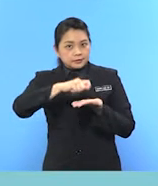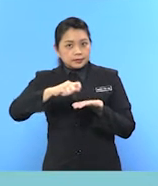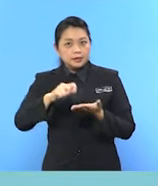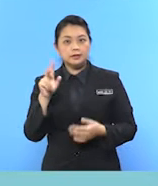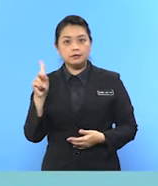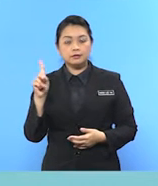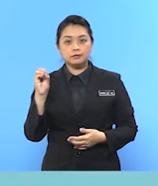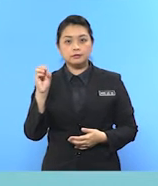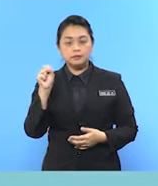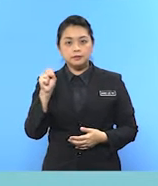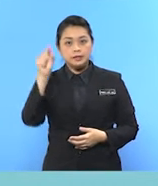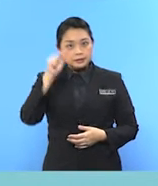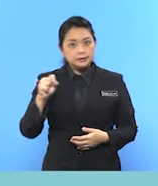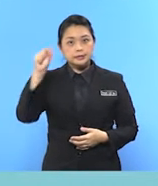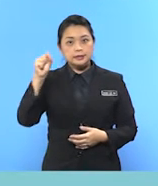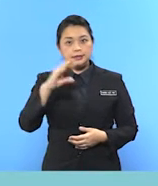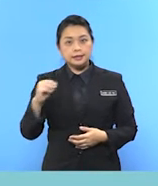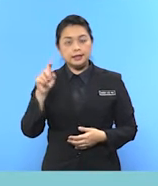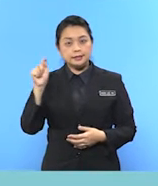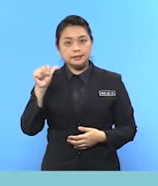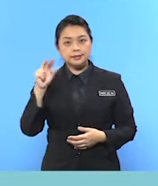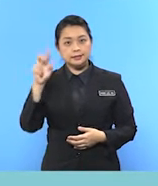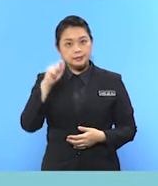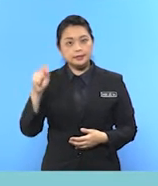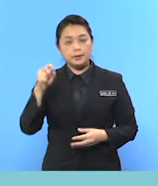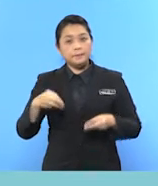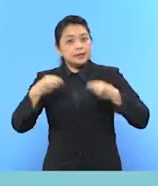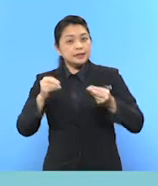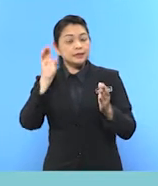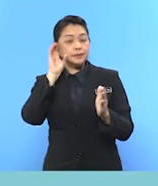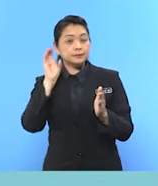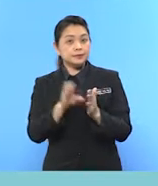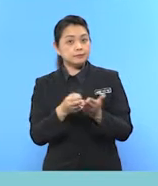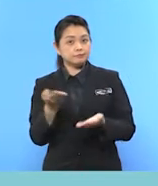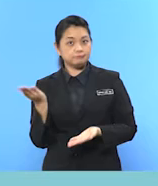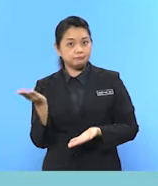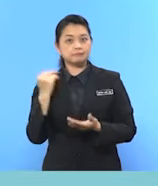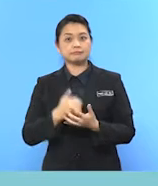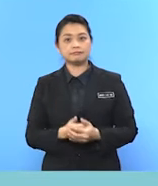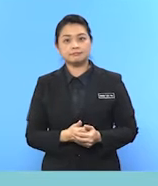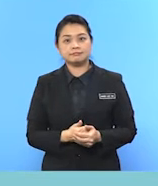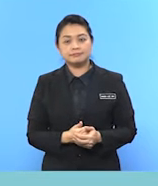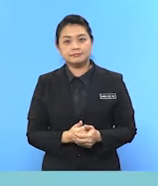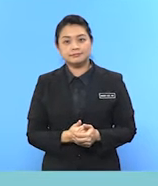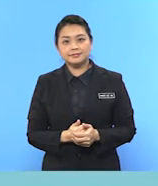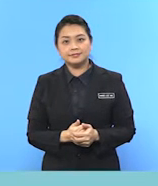Nyatakan cos theta dan tangent theta bagi rajah tersebut.